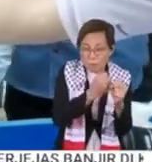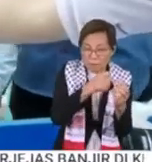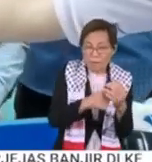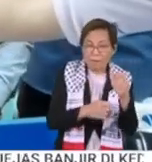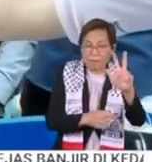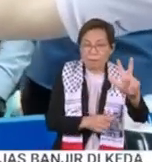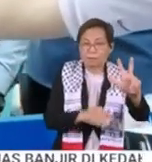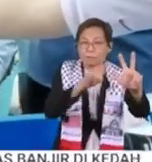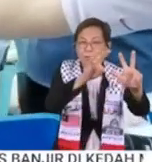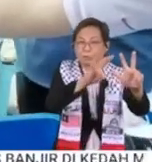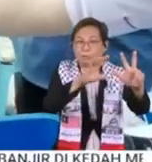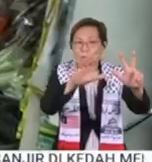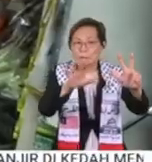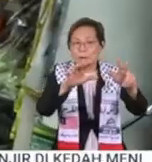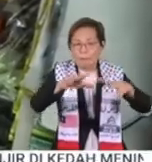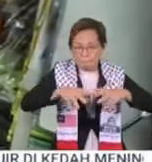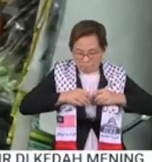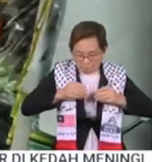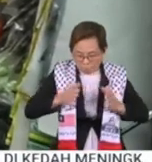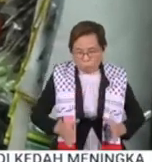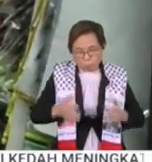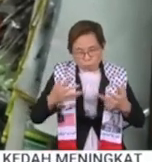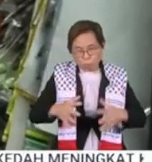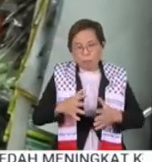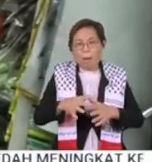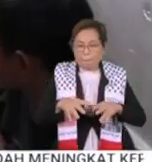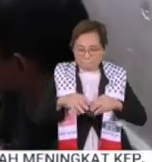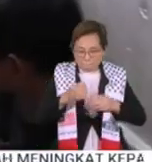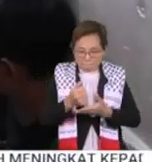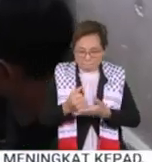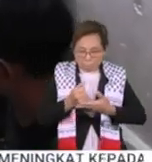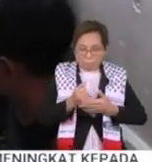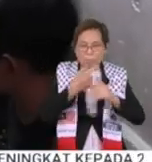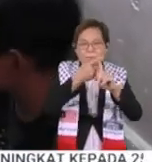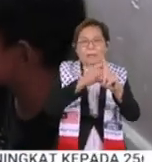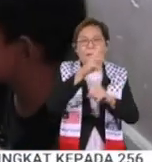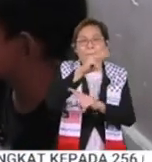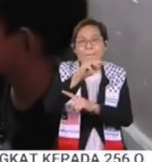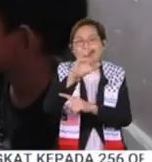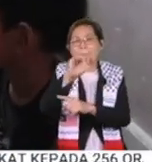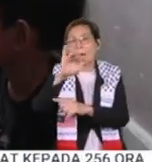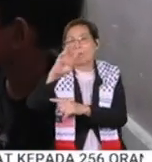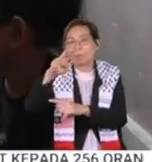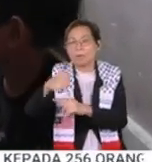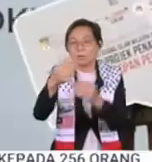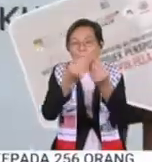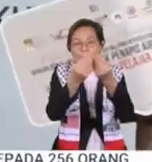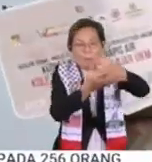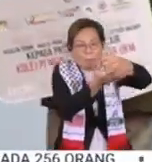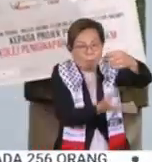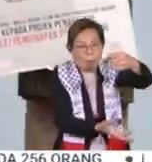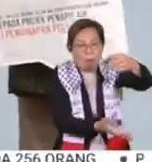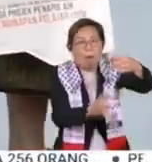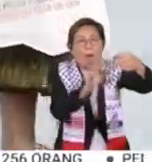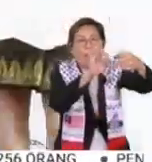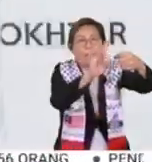seramai 375 penerima telah menerima bantuan dari MAWIB dengan jumlah peruntukan